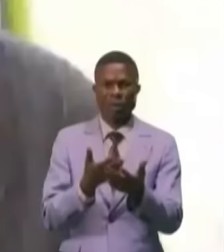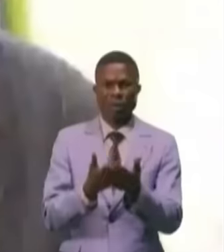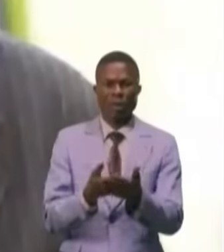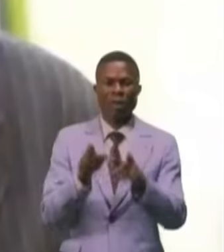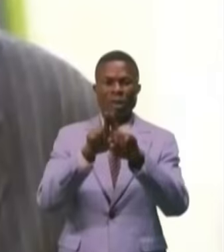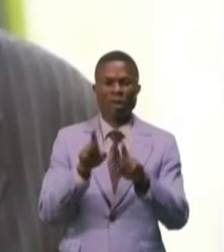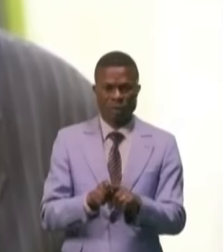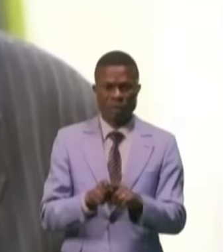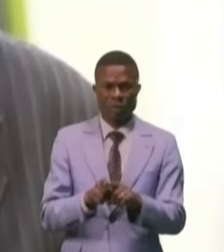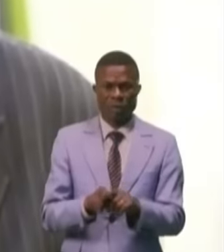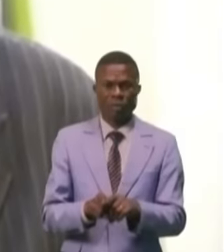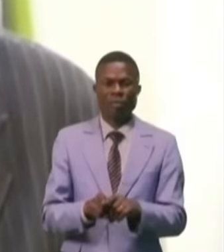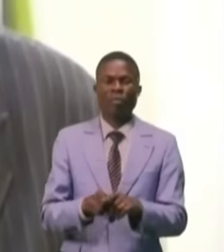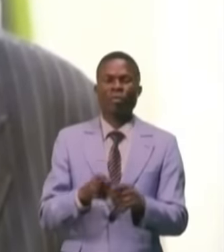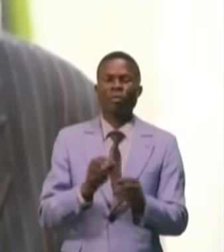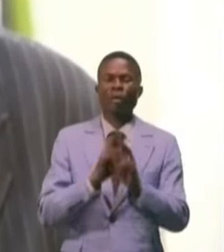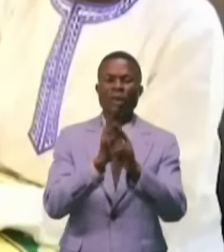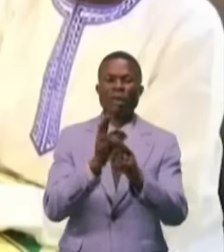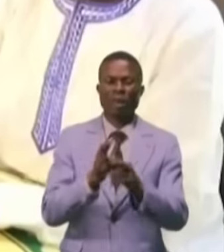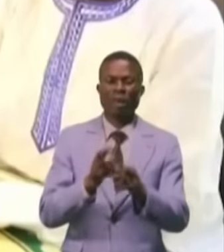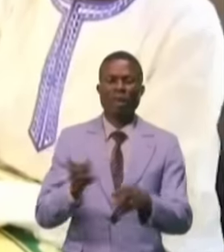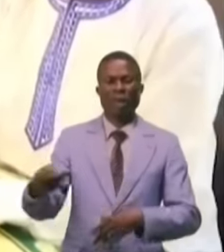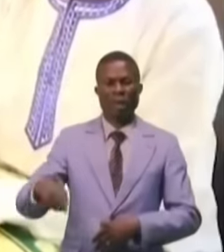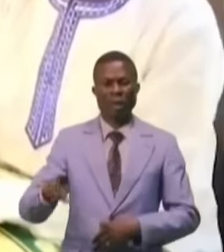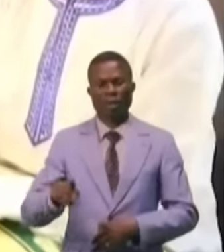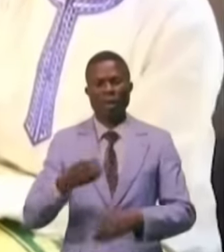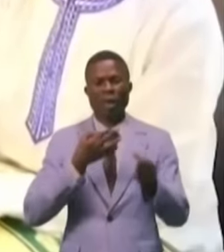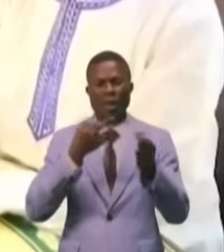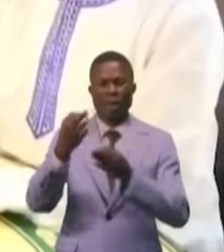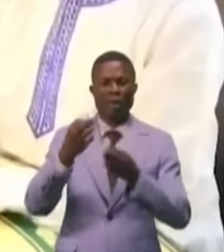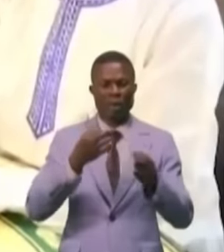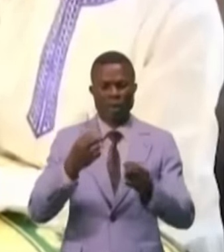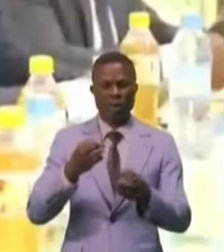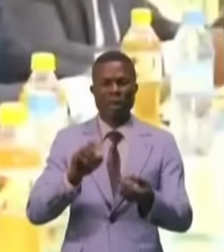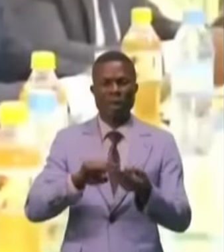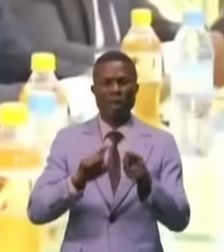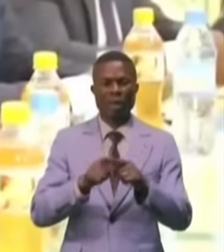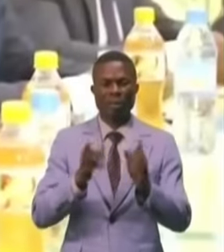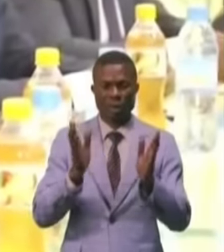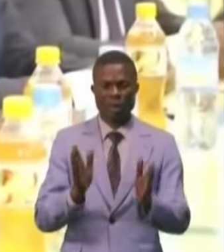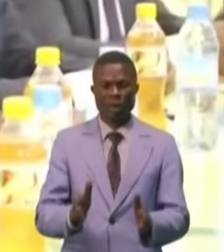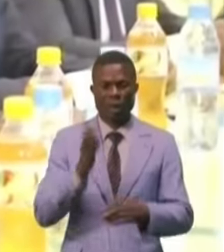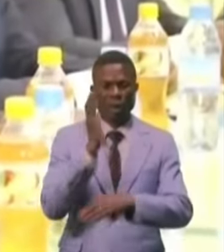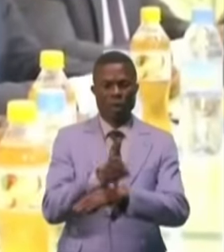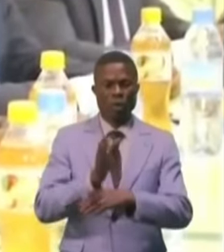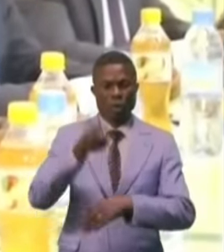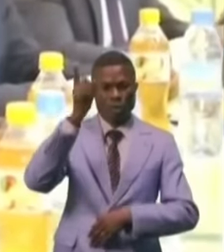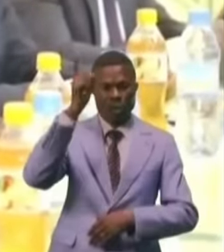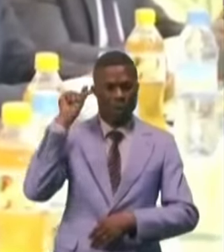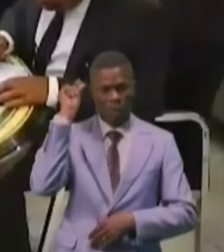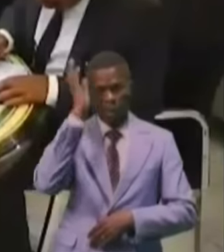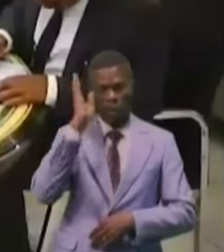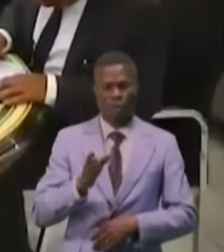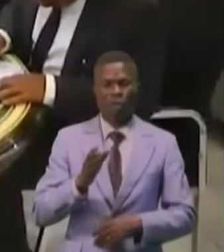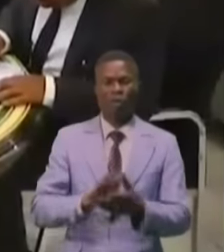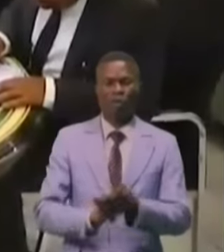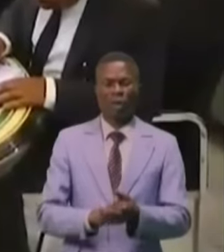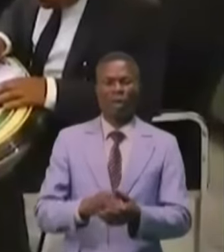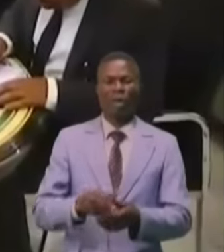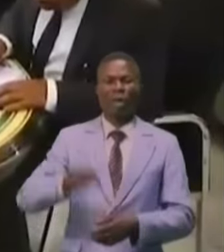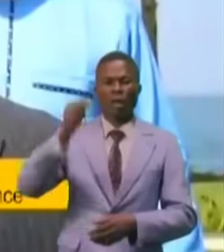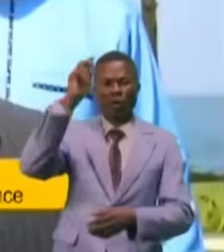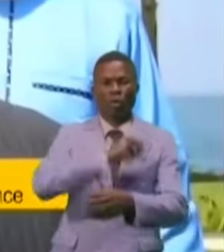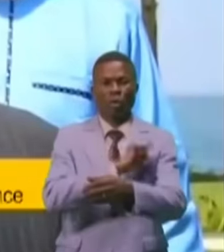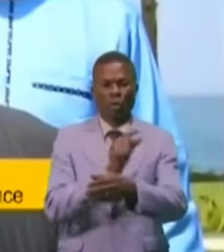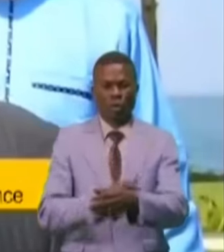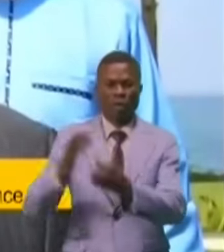recettes sans endettement de la province, explique Maître David Kamoua, conseiller principal du gouverneur militaire en charge des finances.